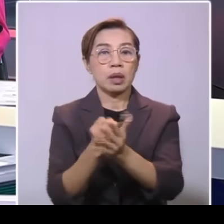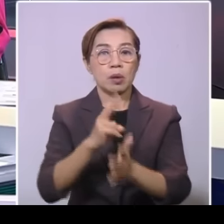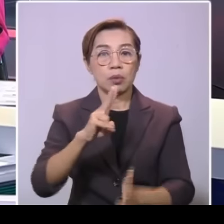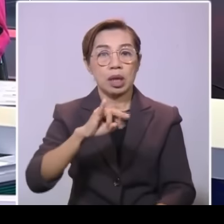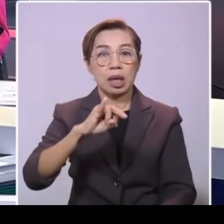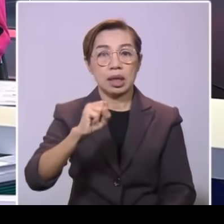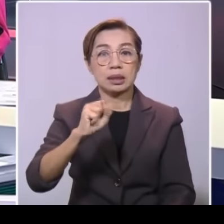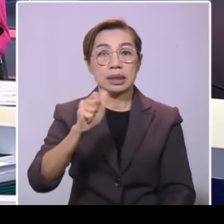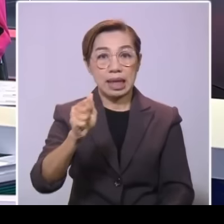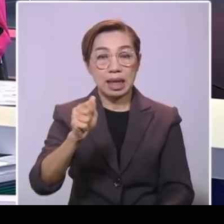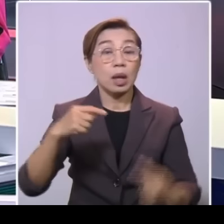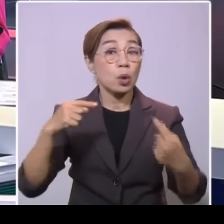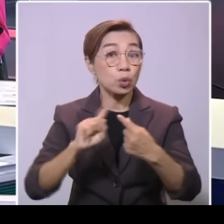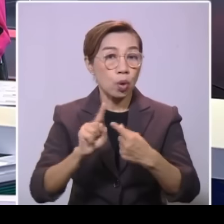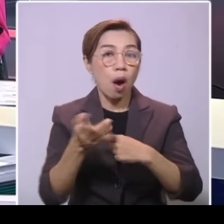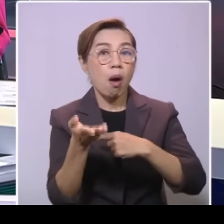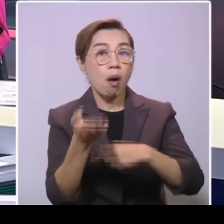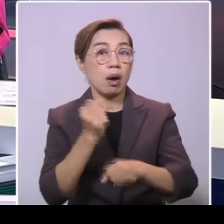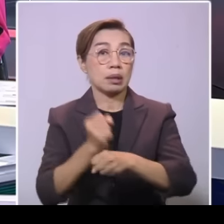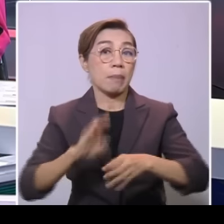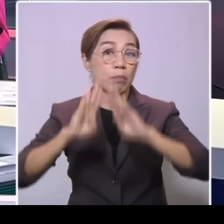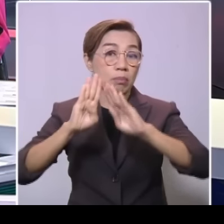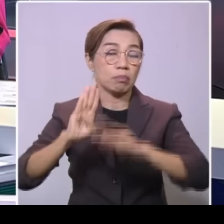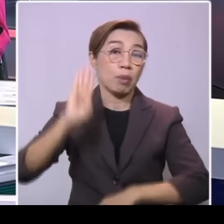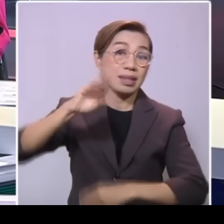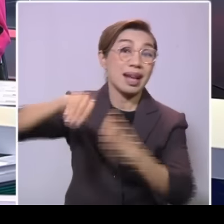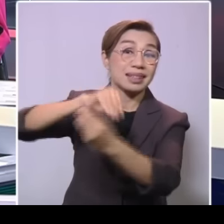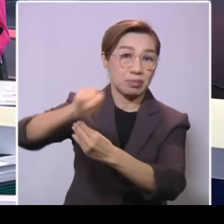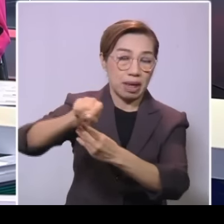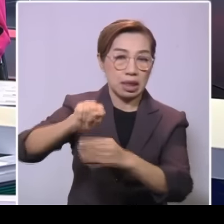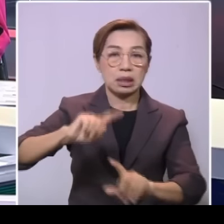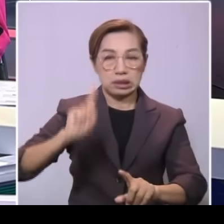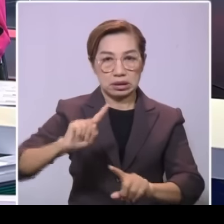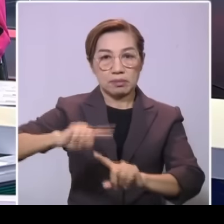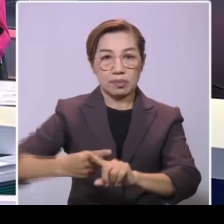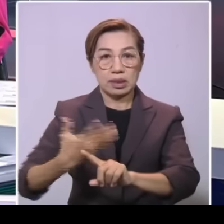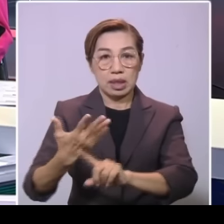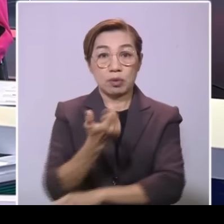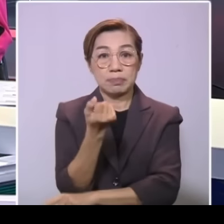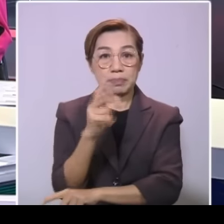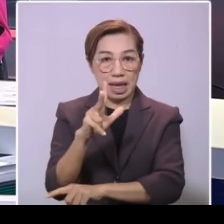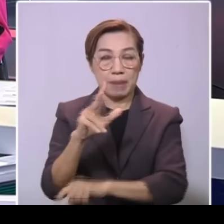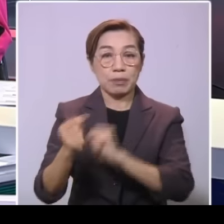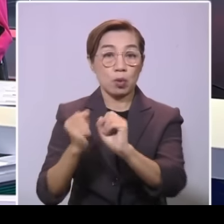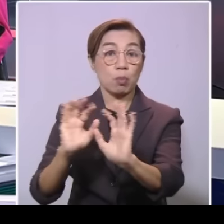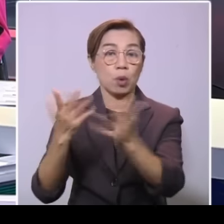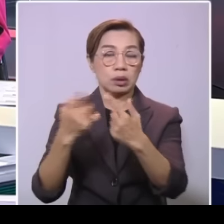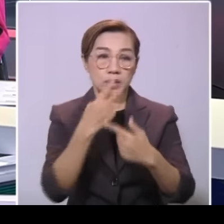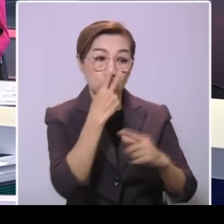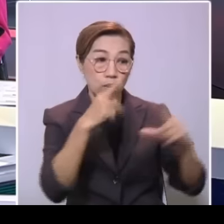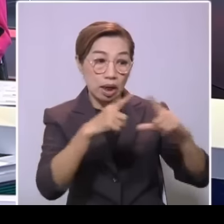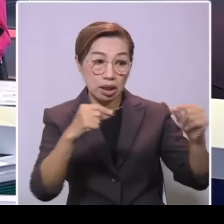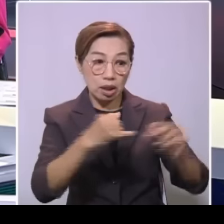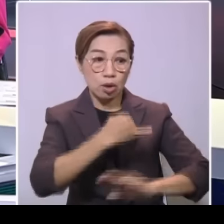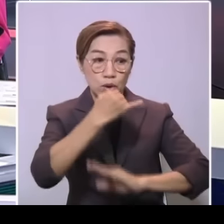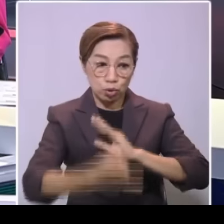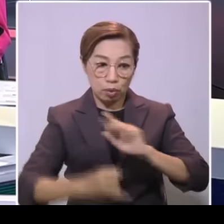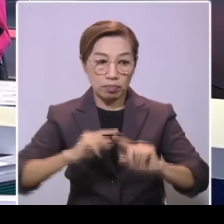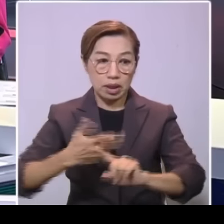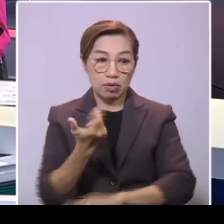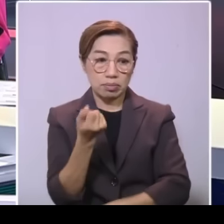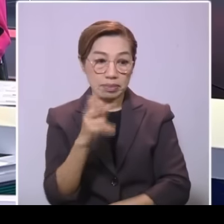หมดวันที่13มีนาคมนี้นะฮะคือถ้าเกิดว่าคดีเนี่ยสิ้นสุดก่อนวันที่13ก็ไม ่ ต่อแต่ถ้าเกิดว่าคดียังไ